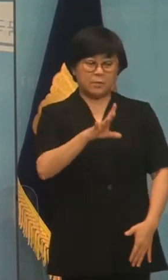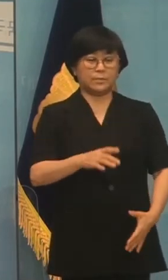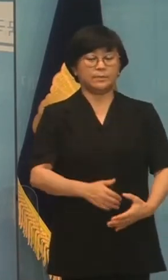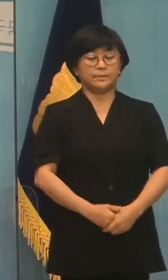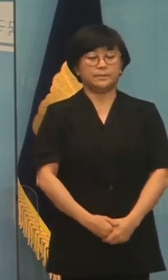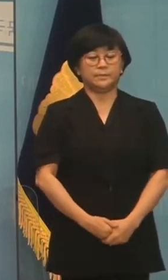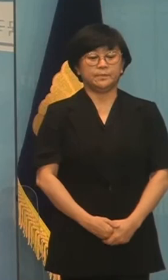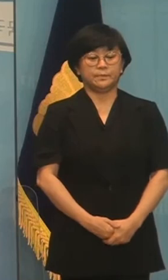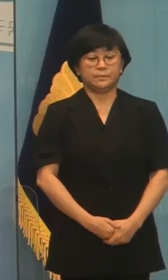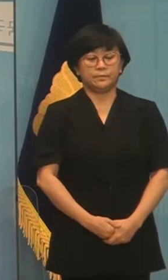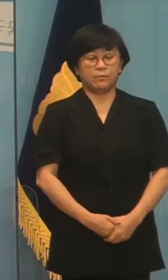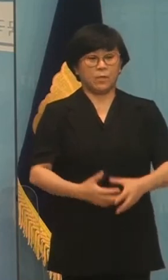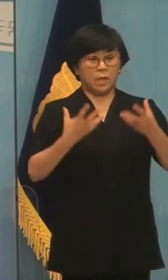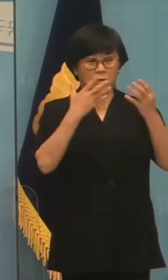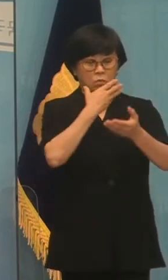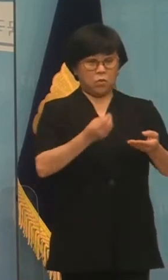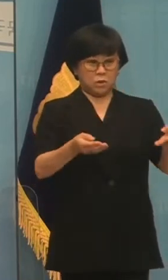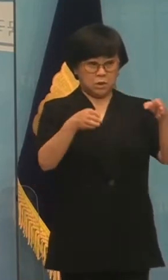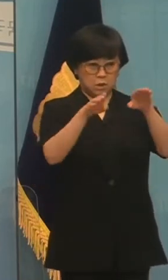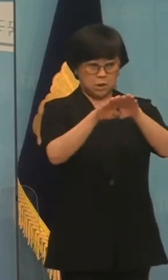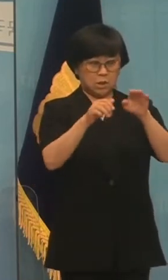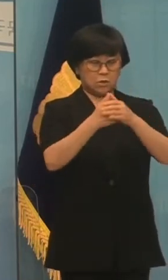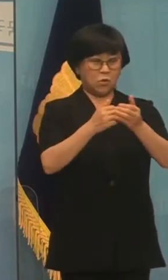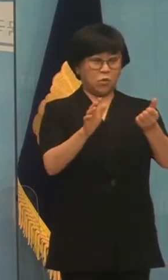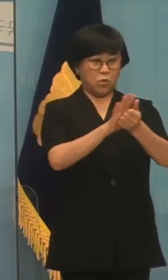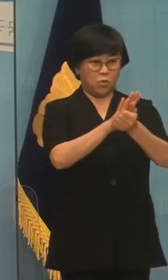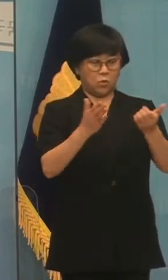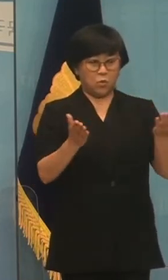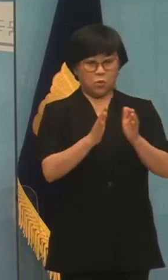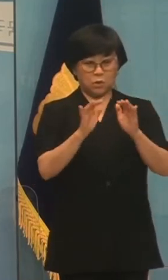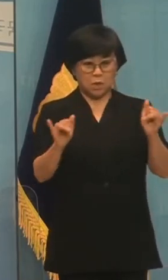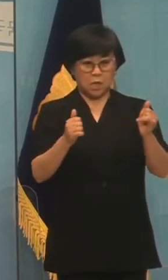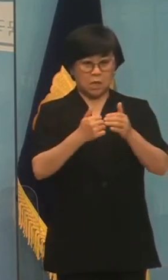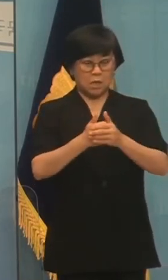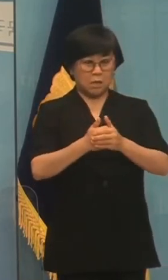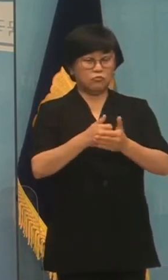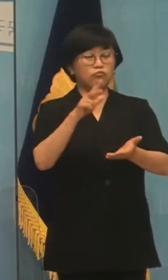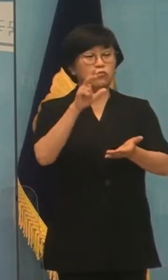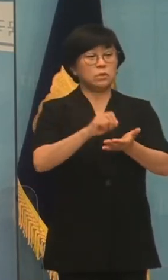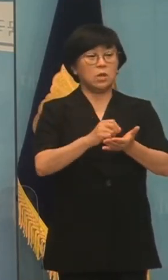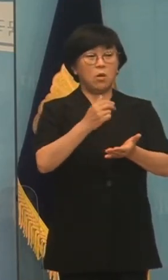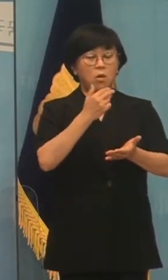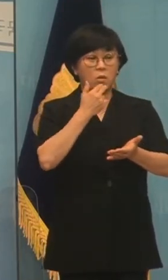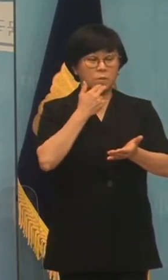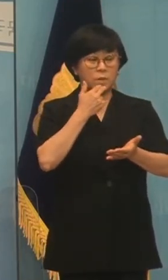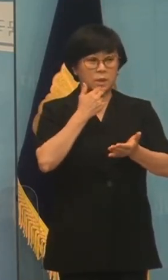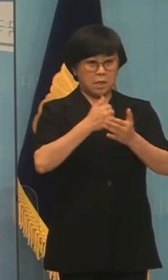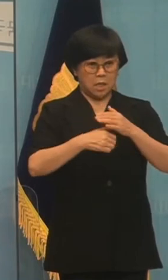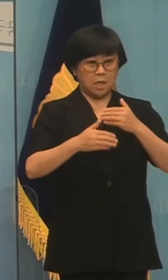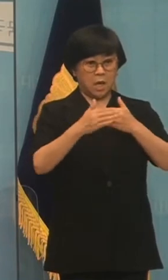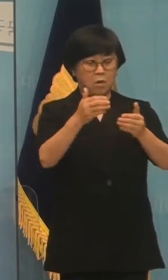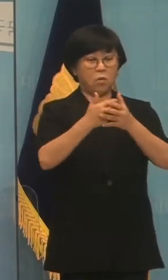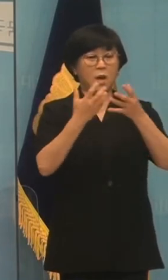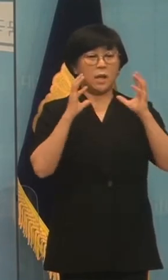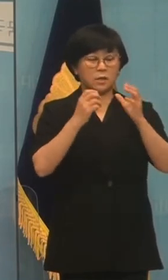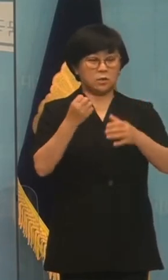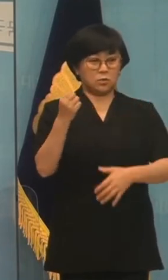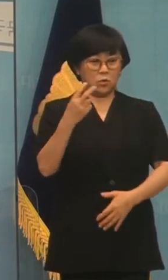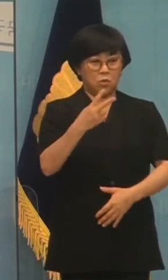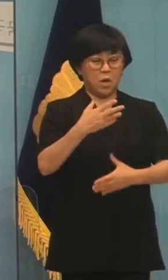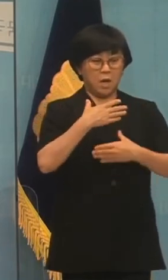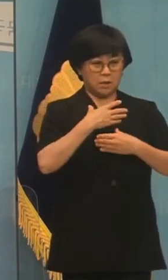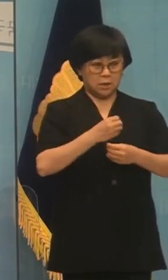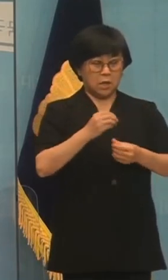됩니다. 아동복지시설 돌봄 노동자들이 차질 없이 돌봄을 수행하고 아이들 또한